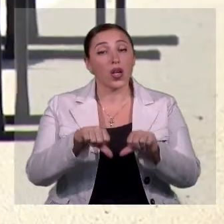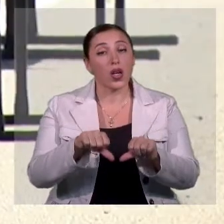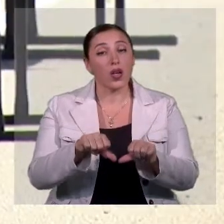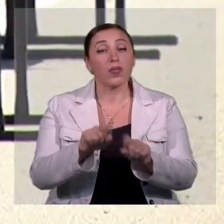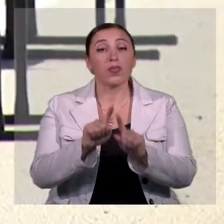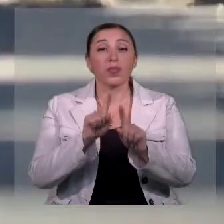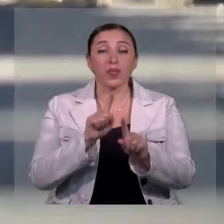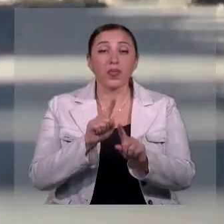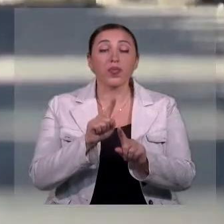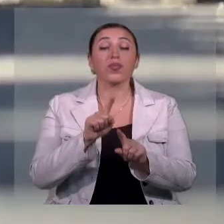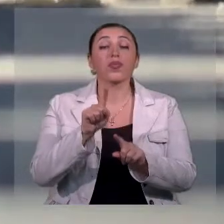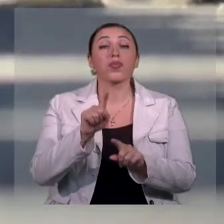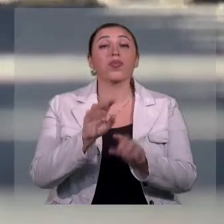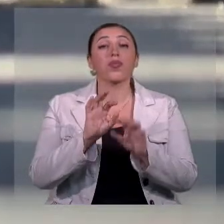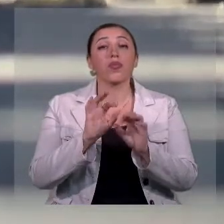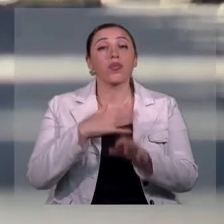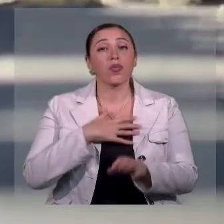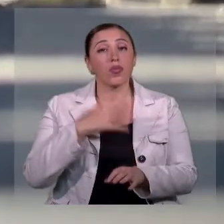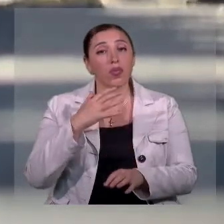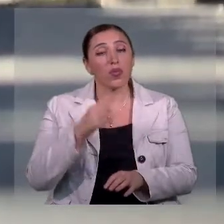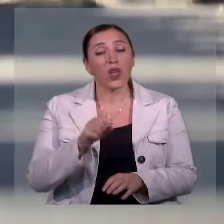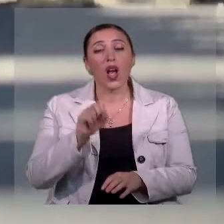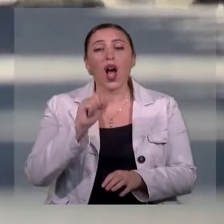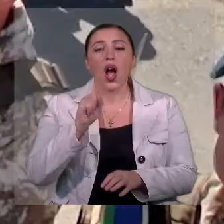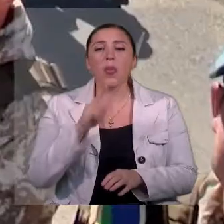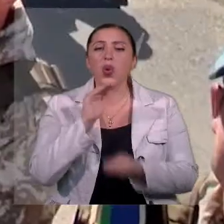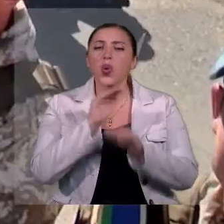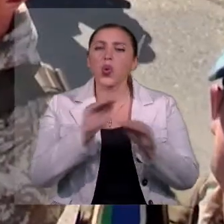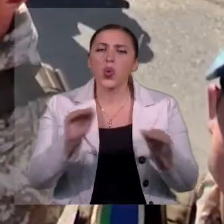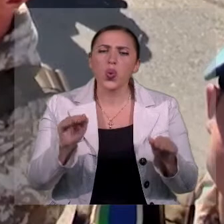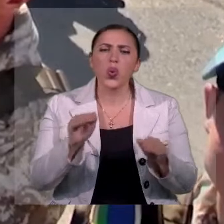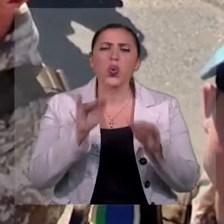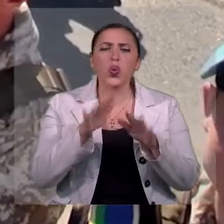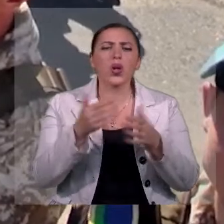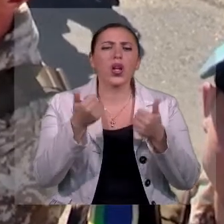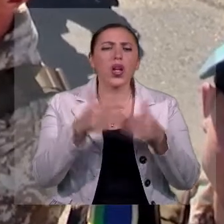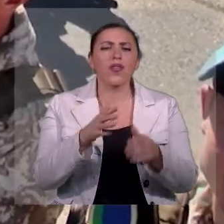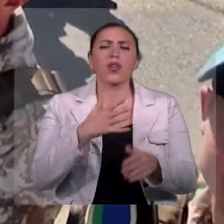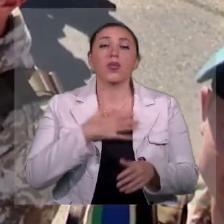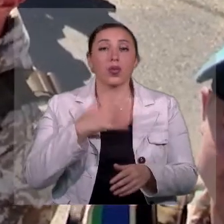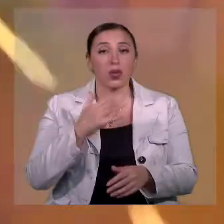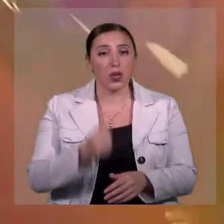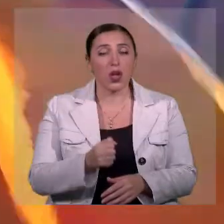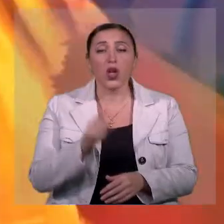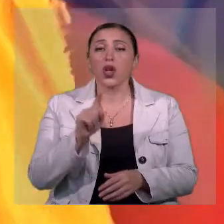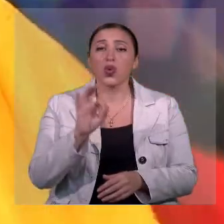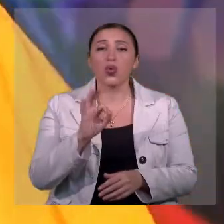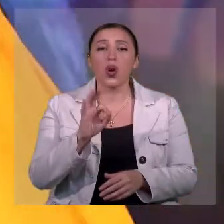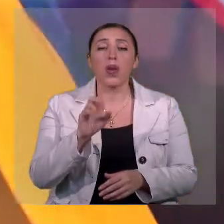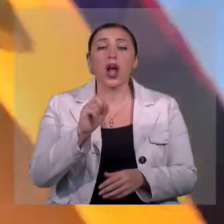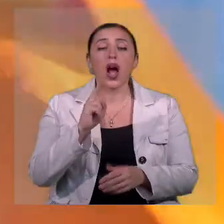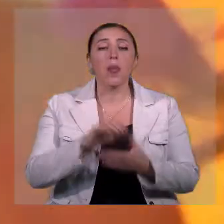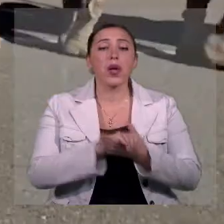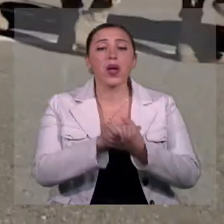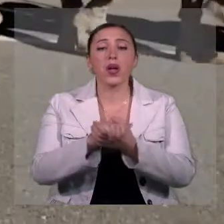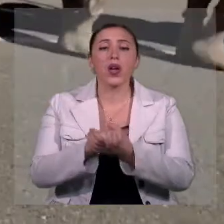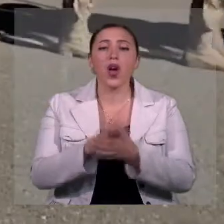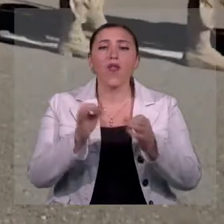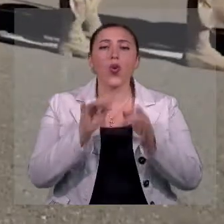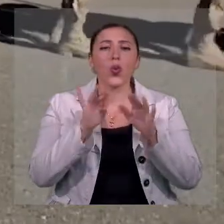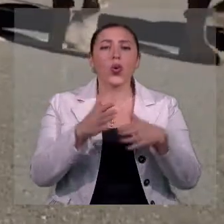սուր քննադատության է ենթարկել հապկի լռությունն ու անգործությունը, մի շարք հարցադրումներ անելով, թե ինչու Դաշինքը որևէ քայլ չի